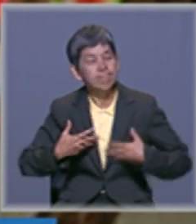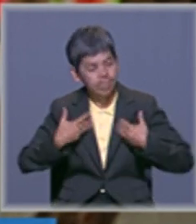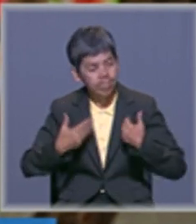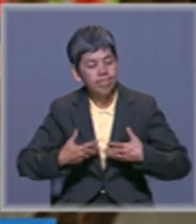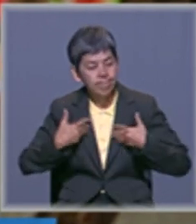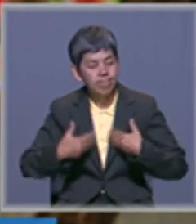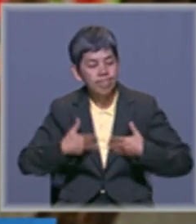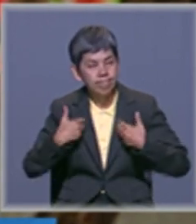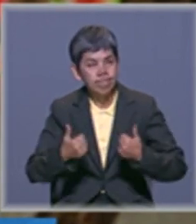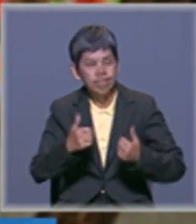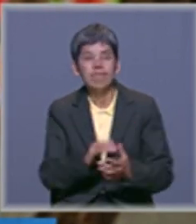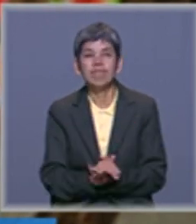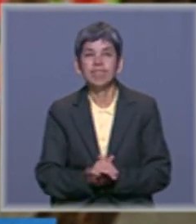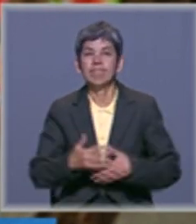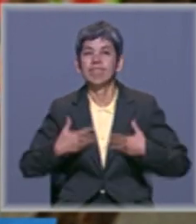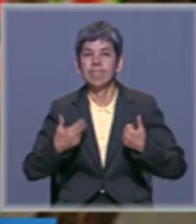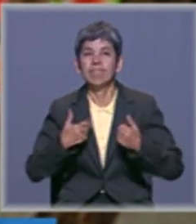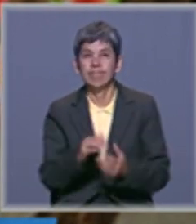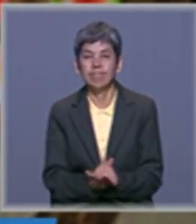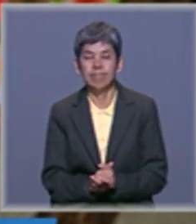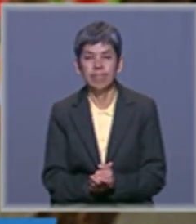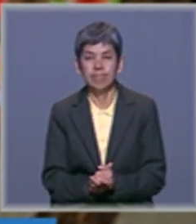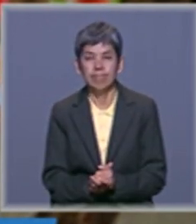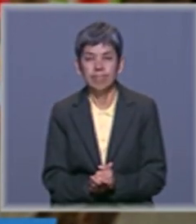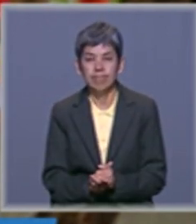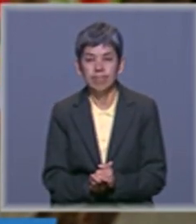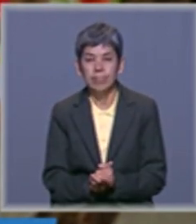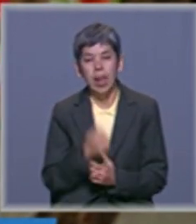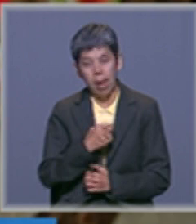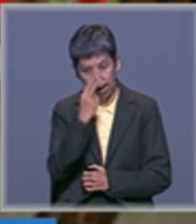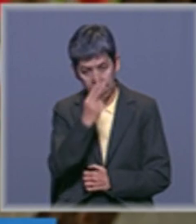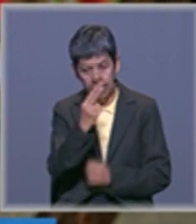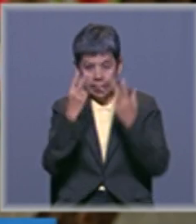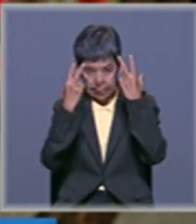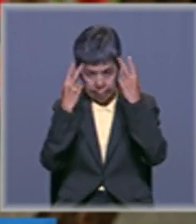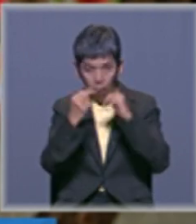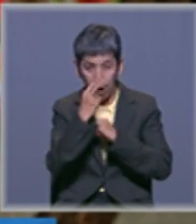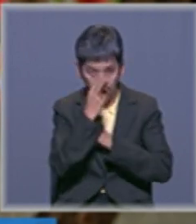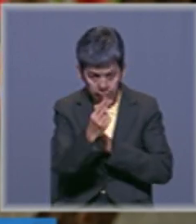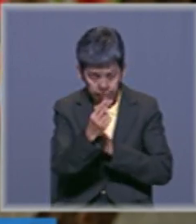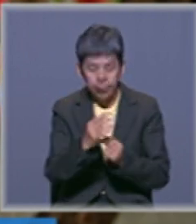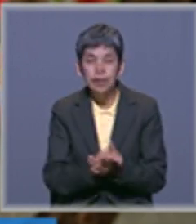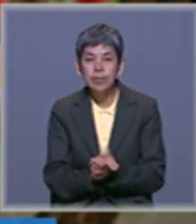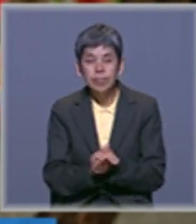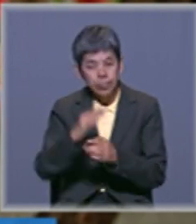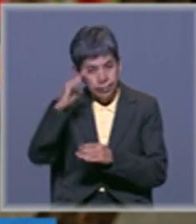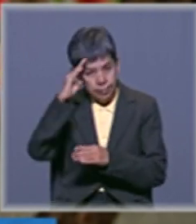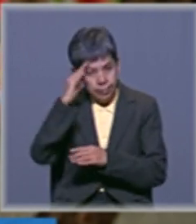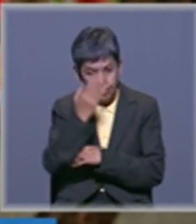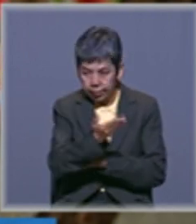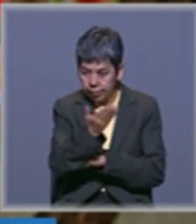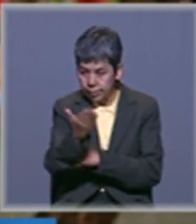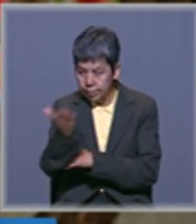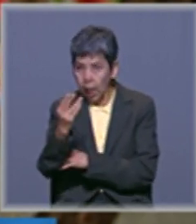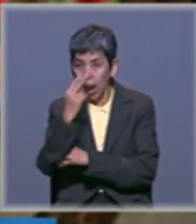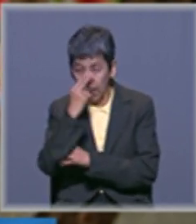ความยินดีที่ได้เห็นนายกและกองทัพ